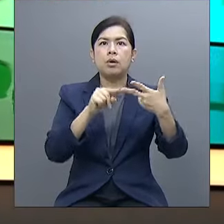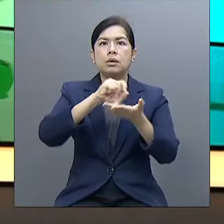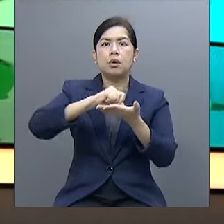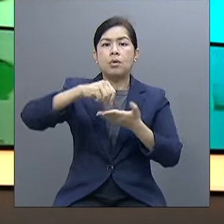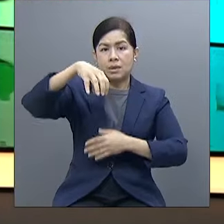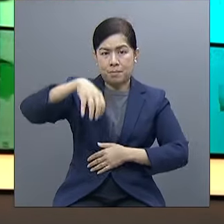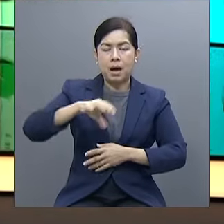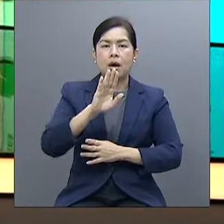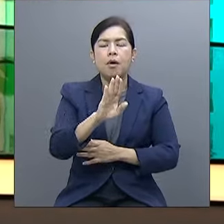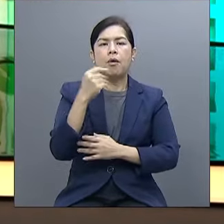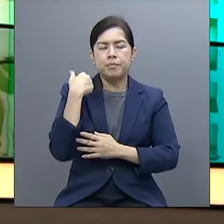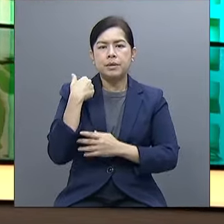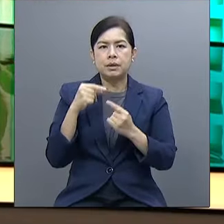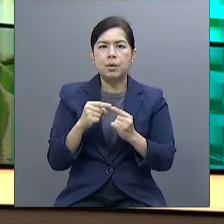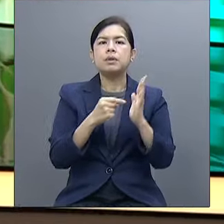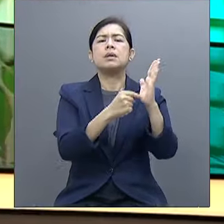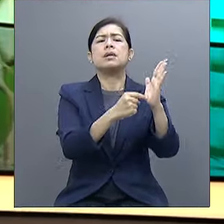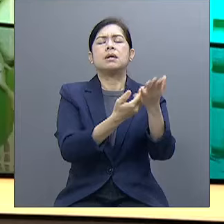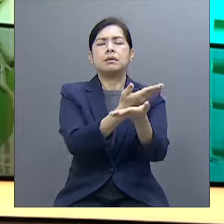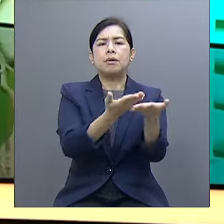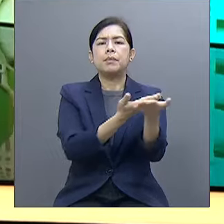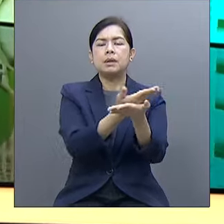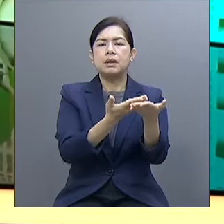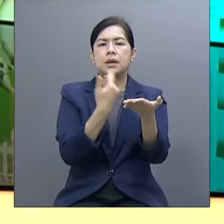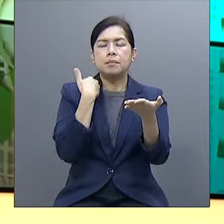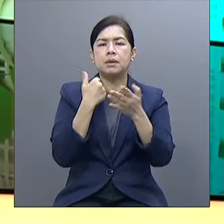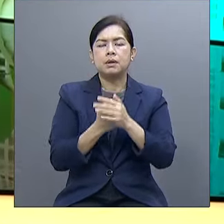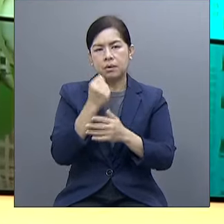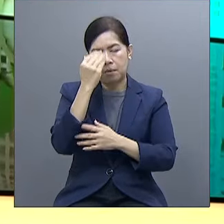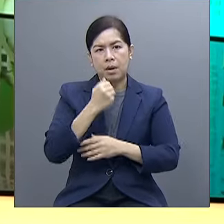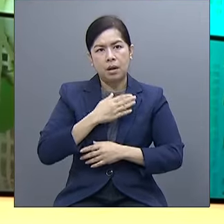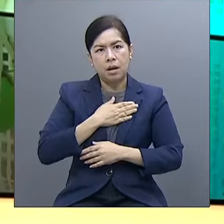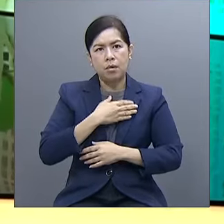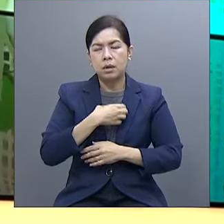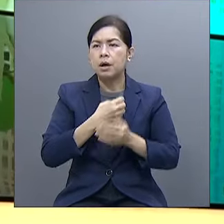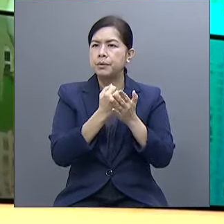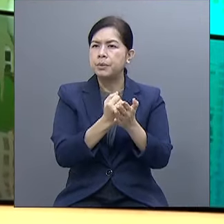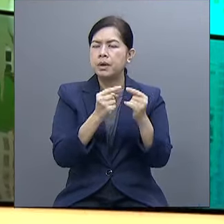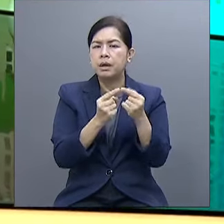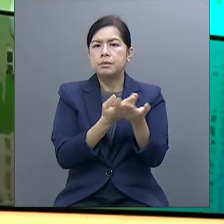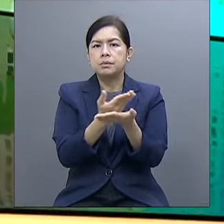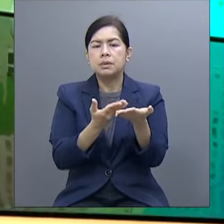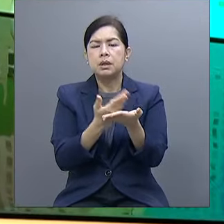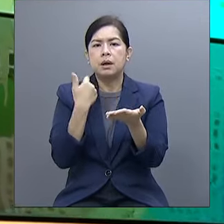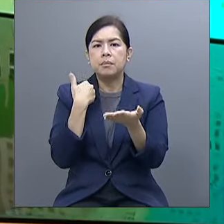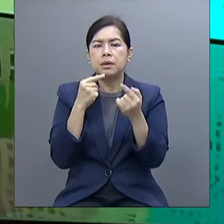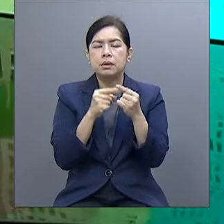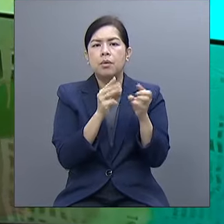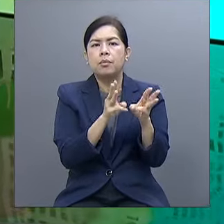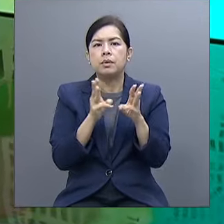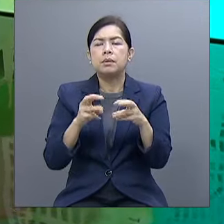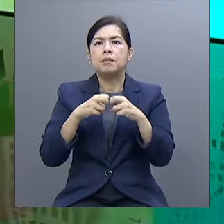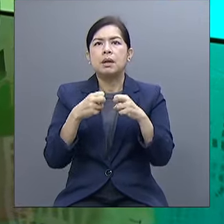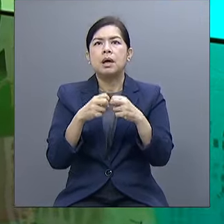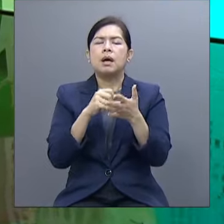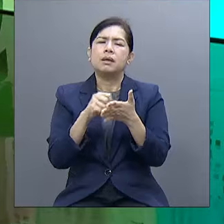องนี้นะฮะว่าเราจะมาช่วยกันให้มันตกผลึกเพื่อที่จะแก้ไขปัญหาเรื่องนี้ที่มันค